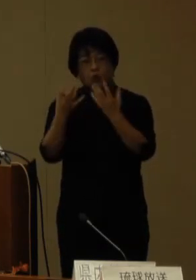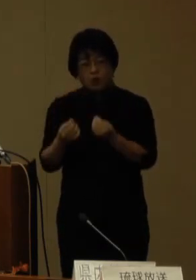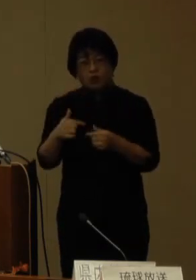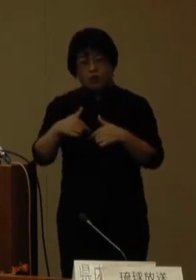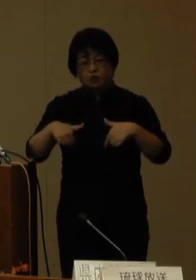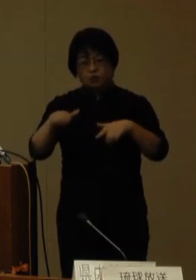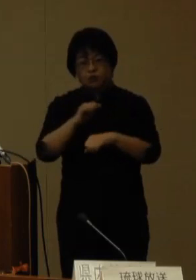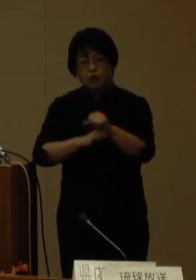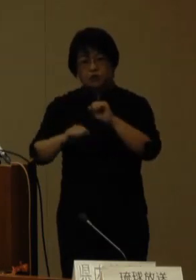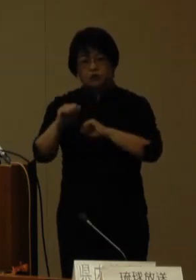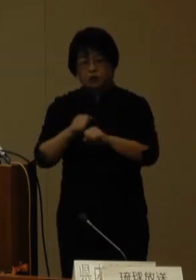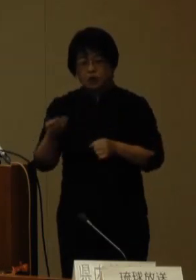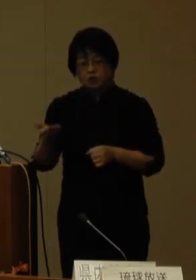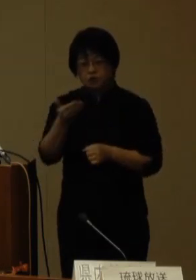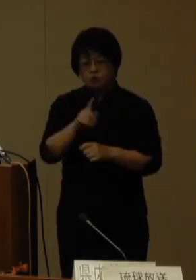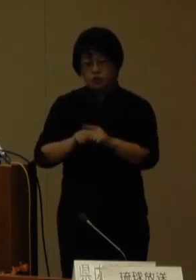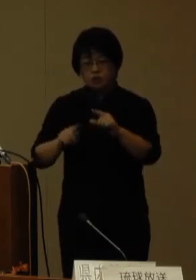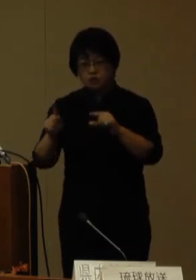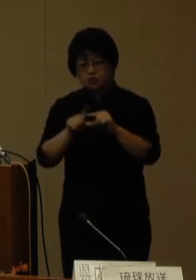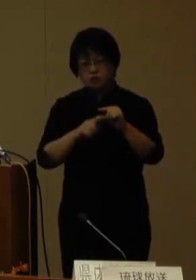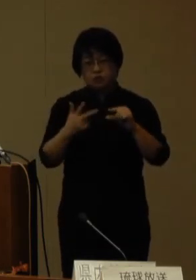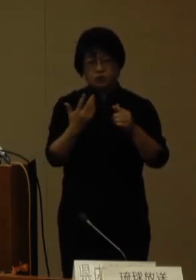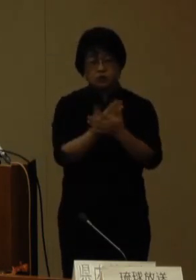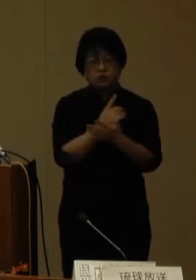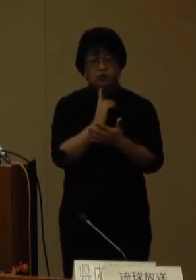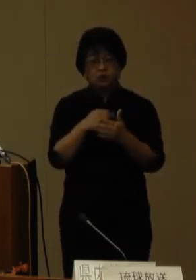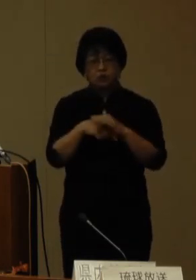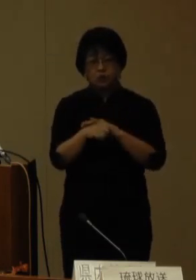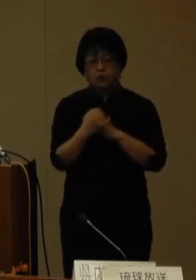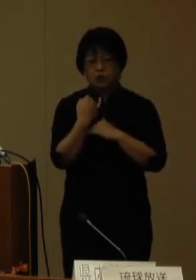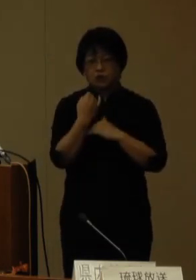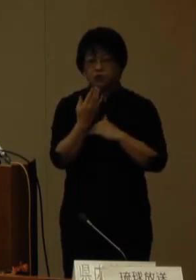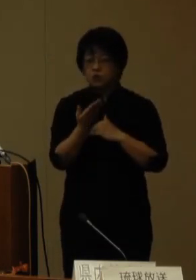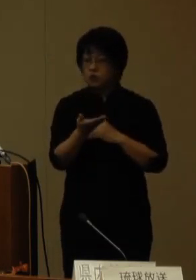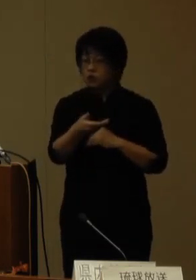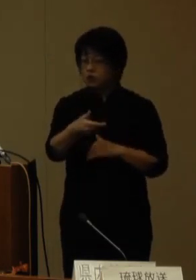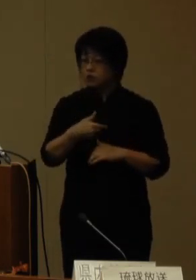休止になるというようなイメージでいいんでしょうか。 これは